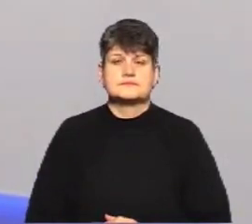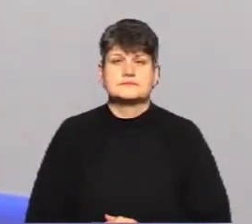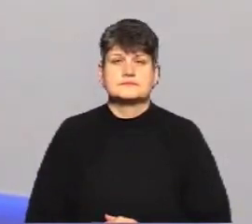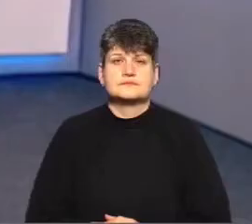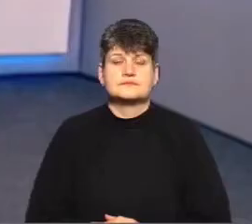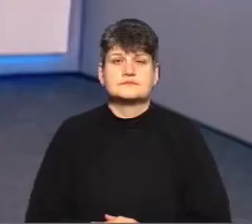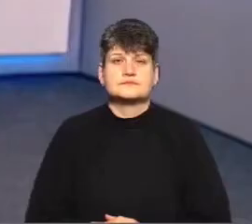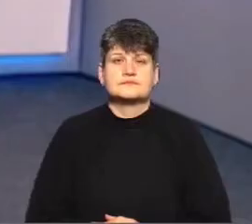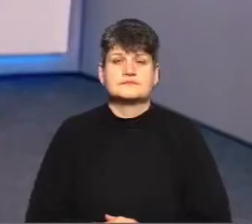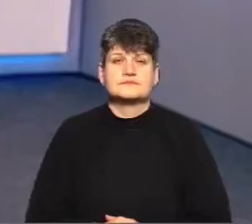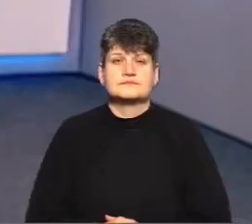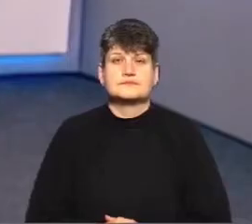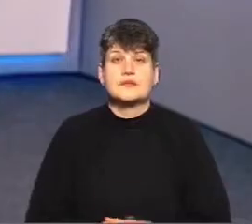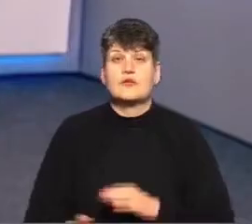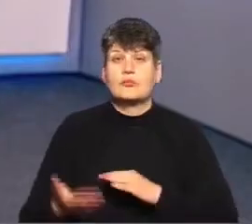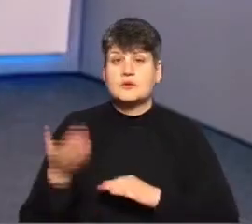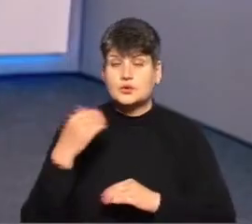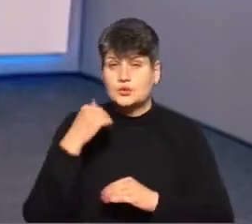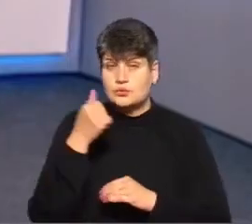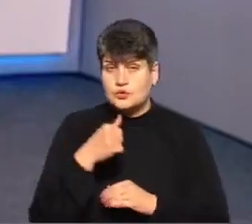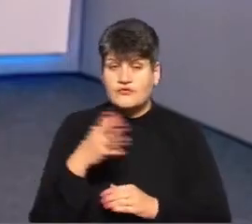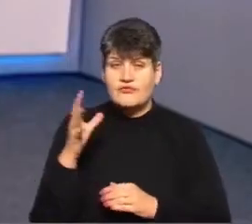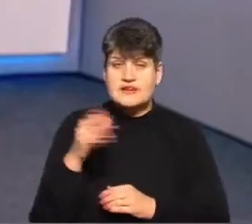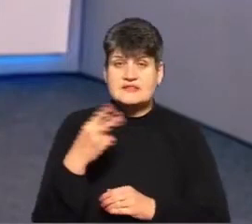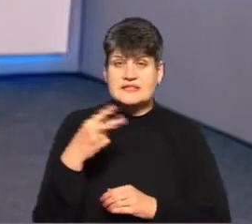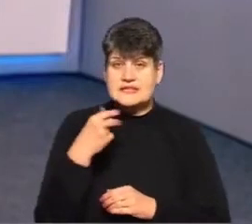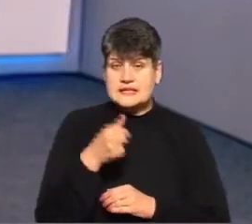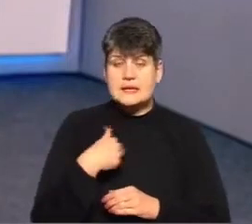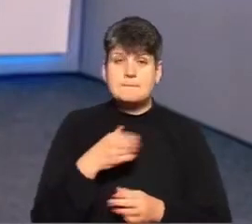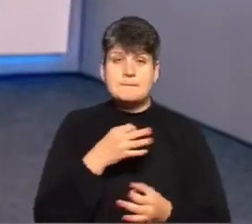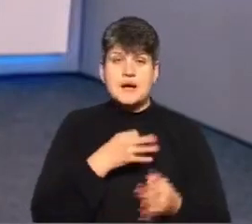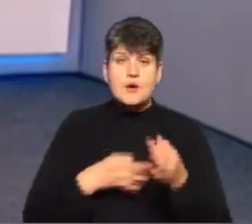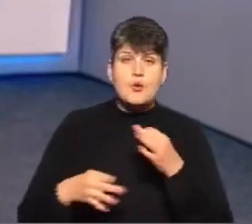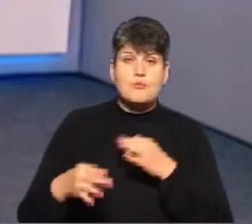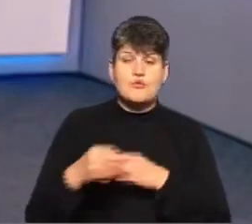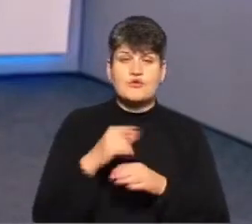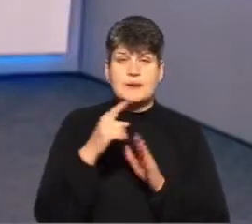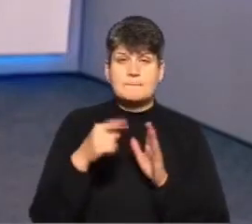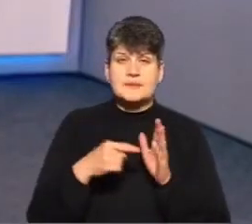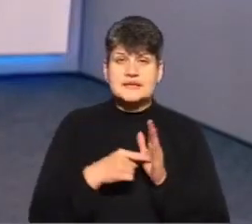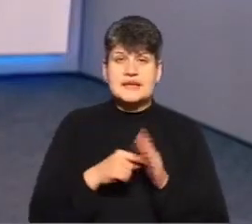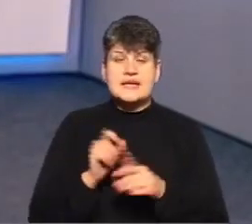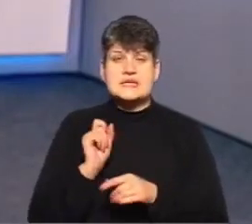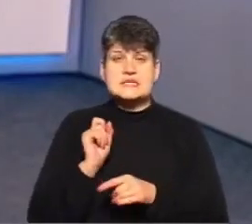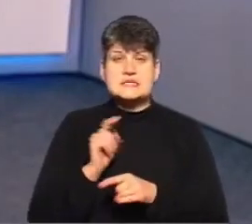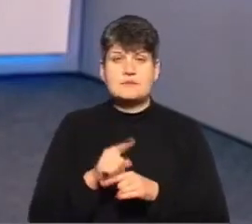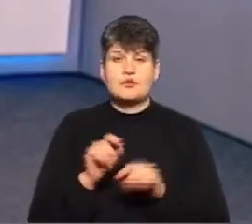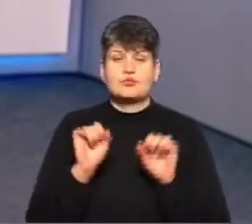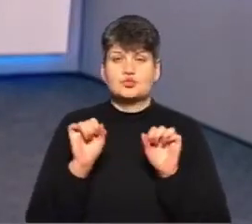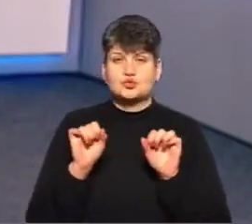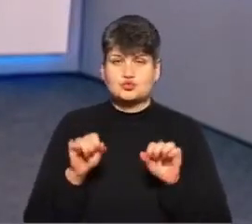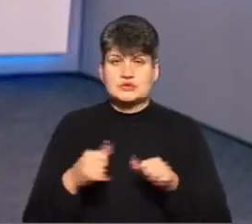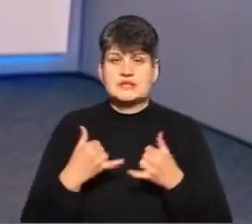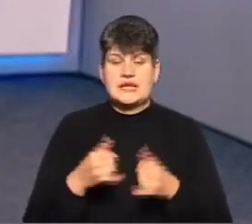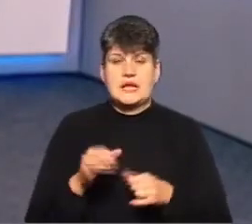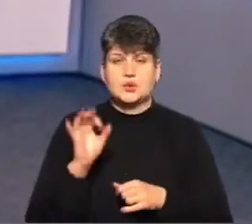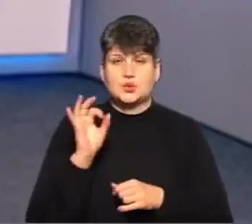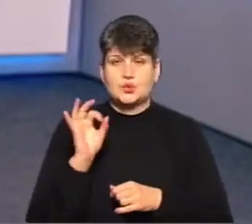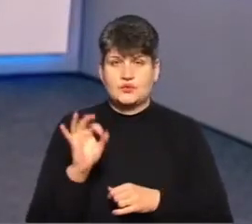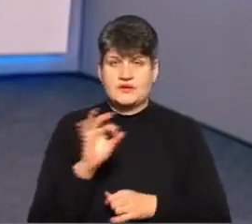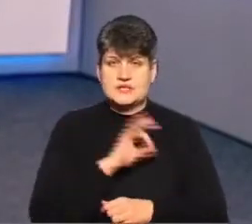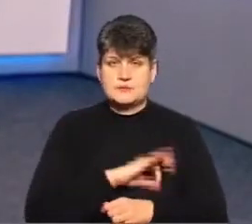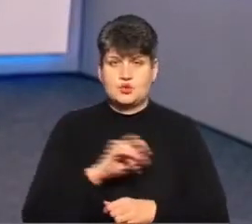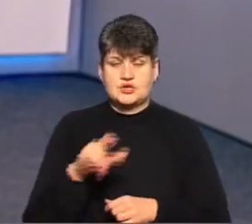в минулому році, весь 20-й рік, ми обговорювали питання замовленої потужності для нульових споживачів. Це